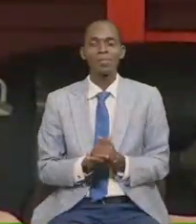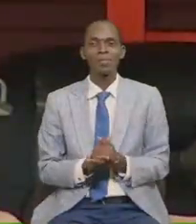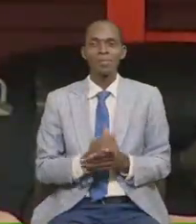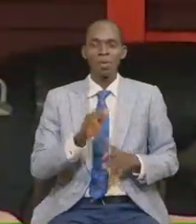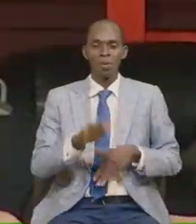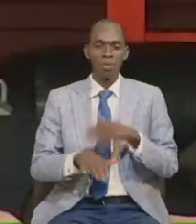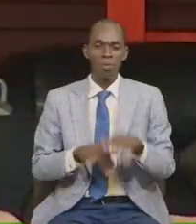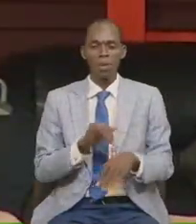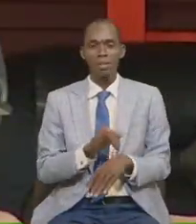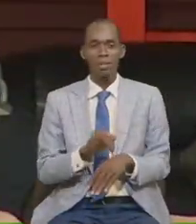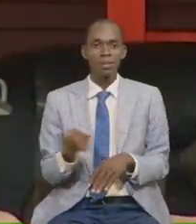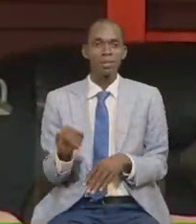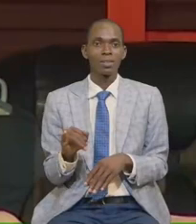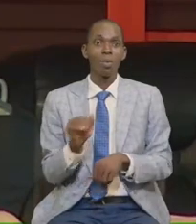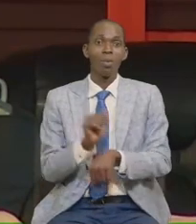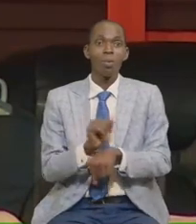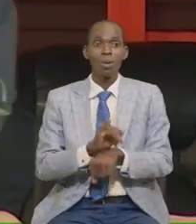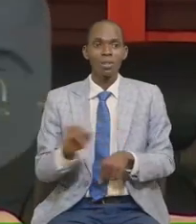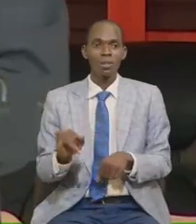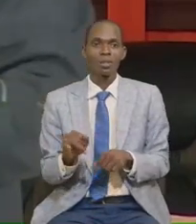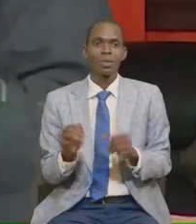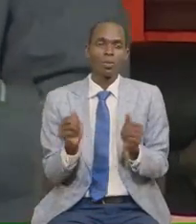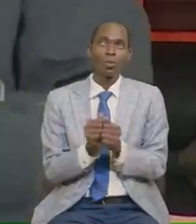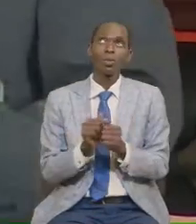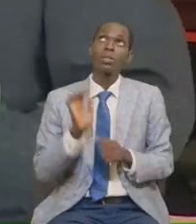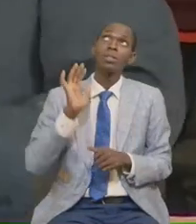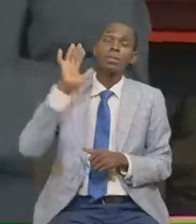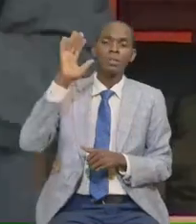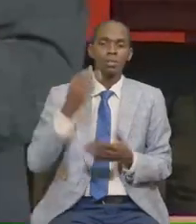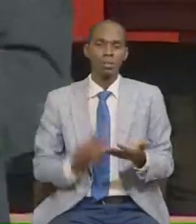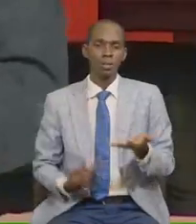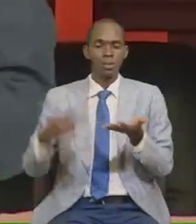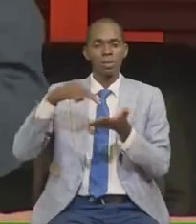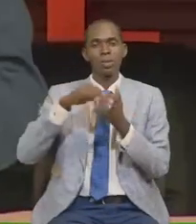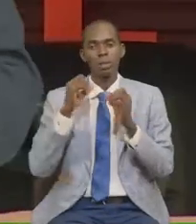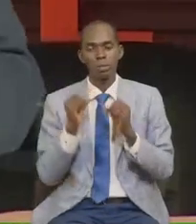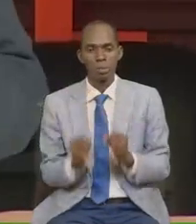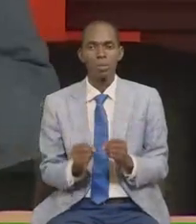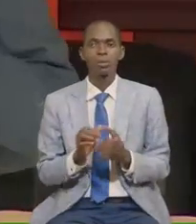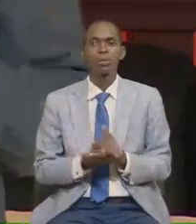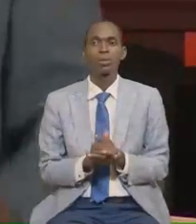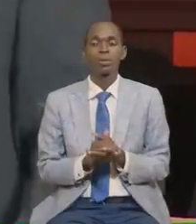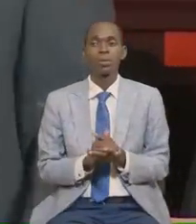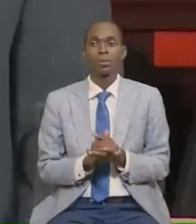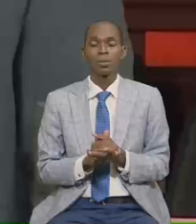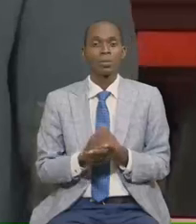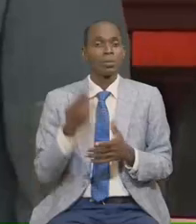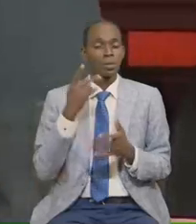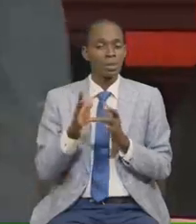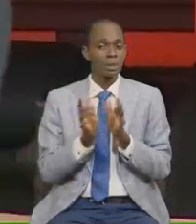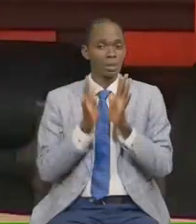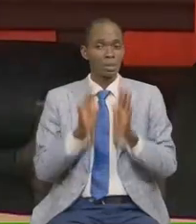Œuvrer avec sa puissance de résurrection. Les chrétiens ont fait une grande